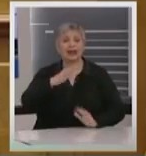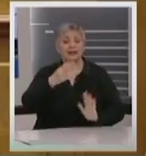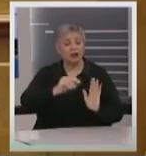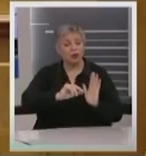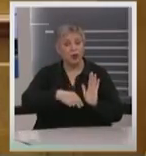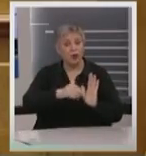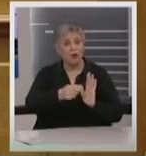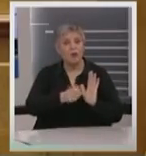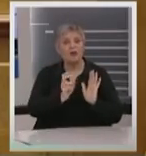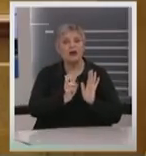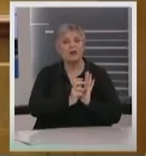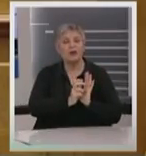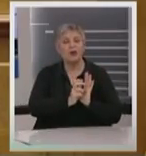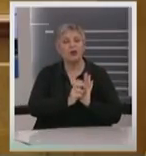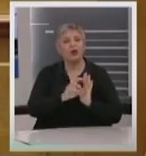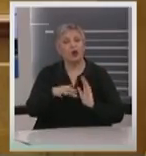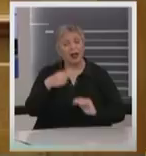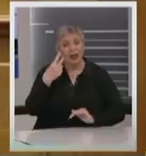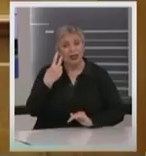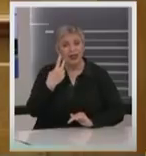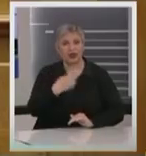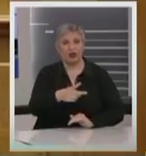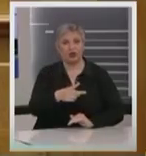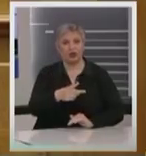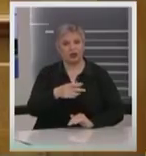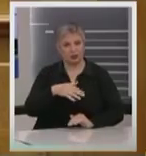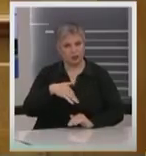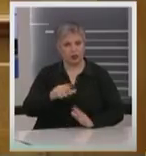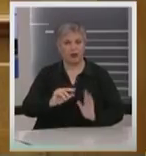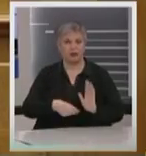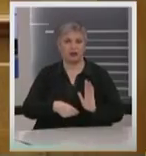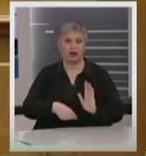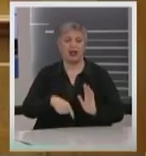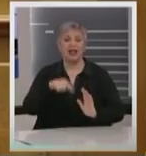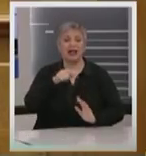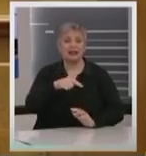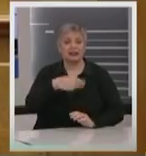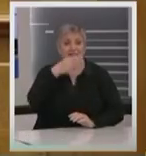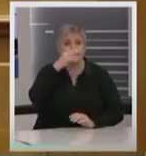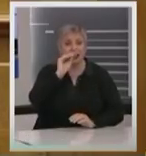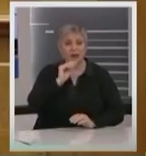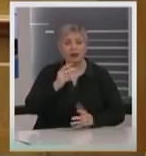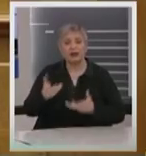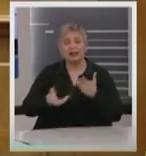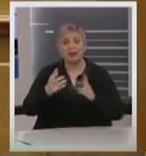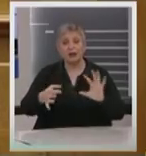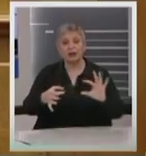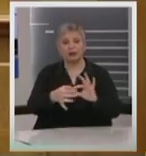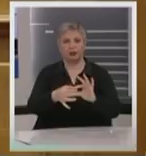σας. Είναι το δικό σας μνημόνιο αυτό. Το μνημόνιο Τσίπρα-Καμένου. Και παράλληλα